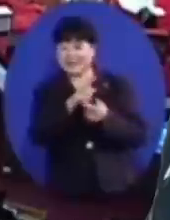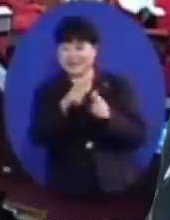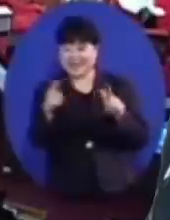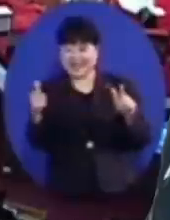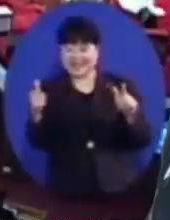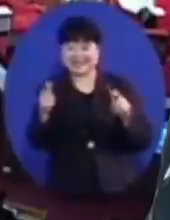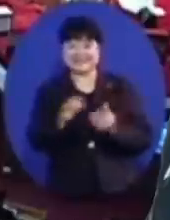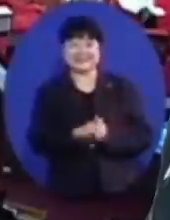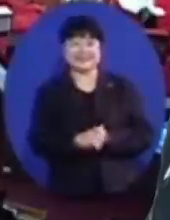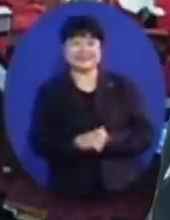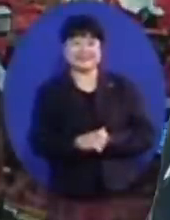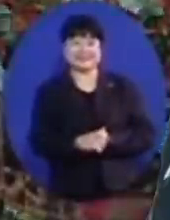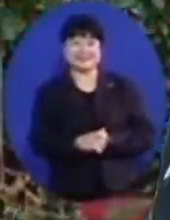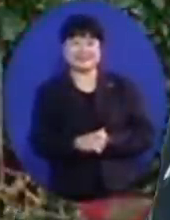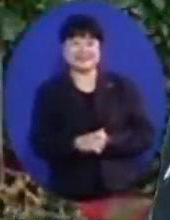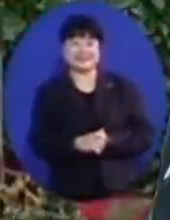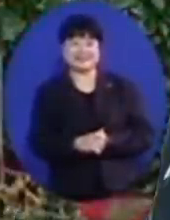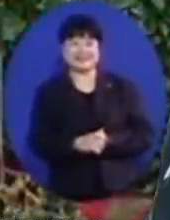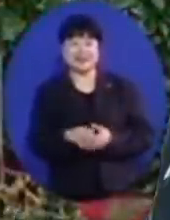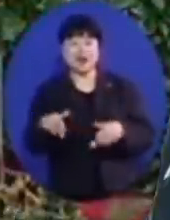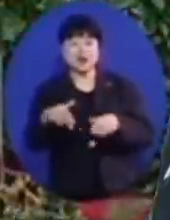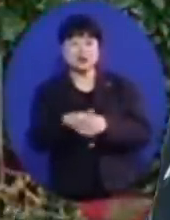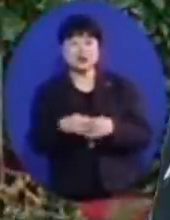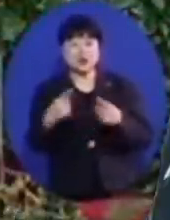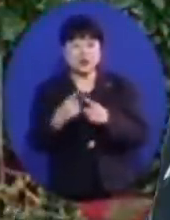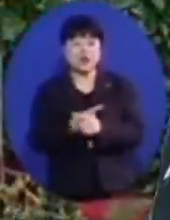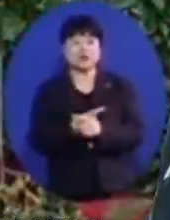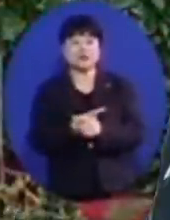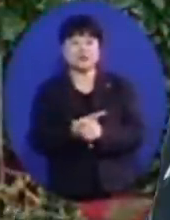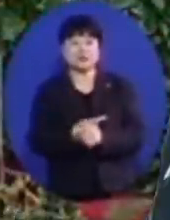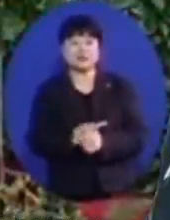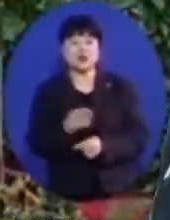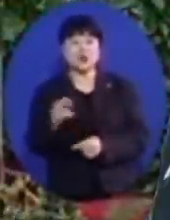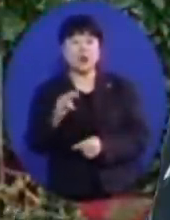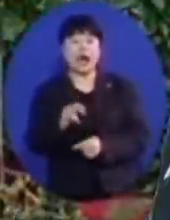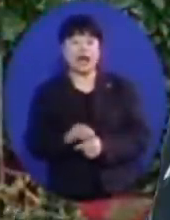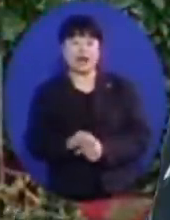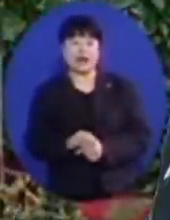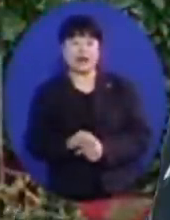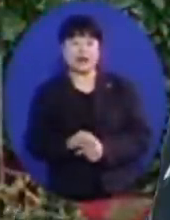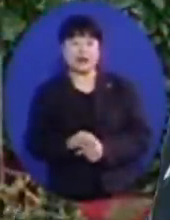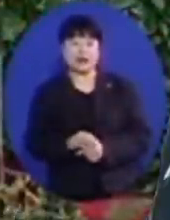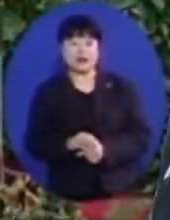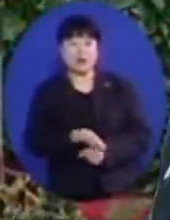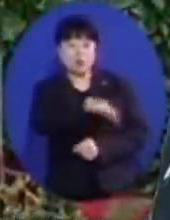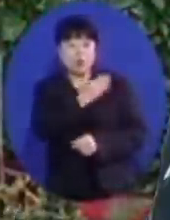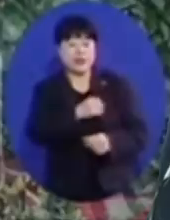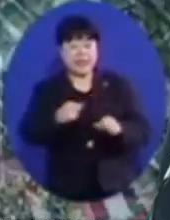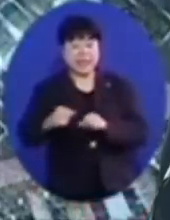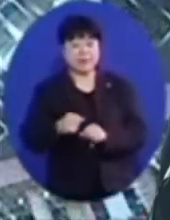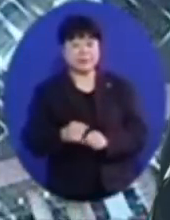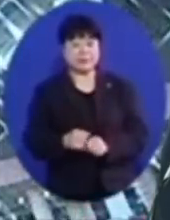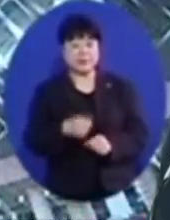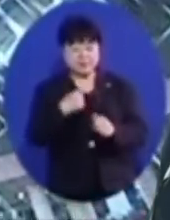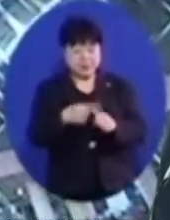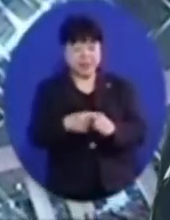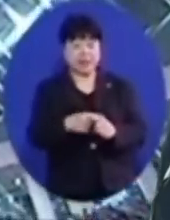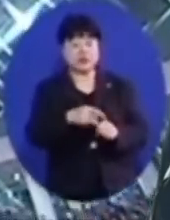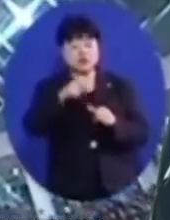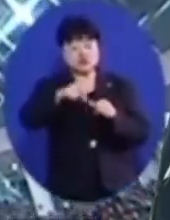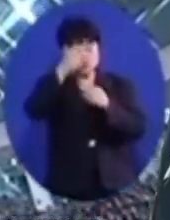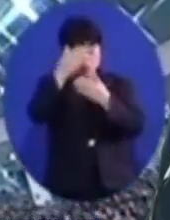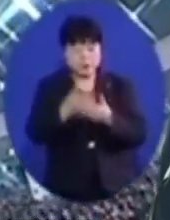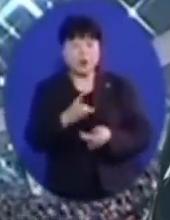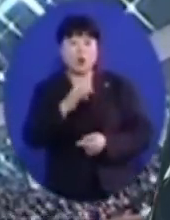됩니다 종교개혁자들은 교황청이 군위와 행함을 강조하는 것을 비판하고 구원은